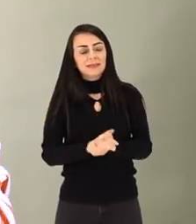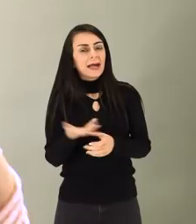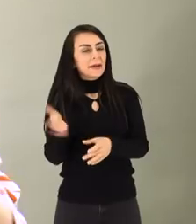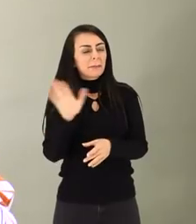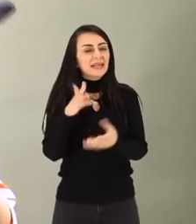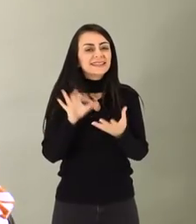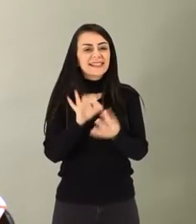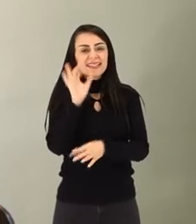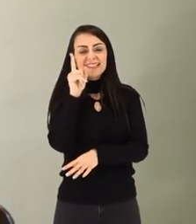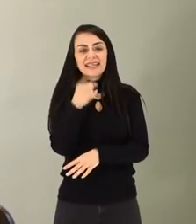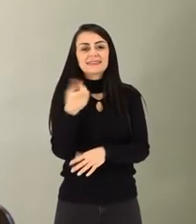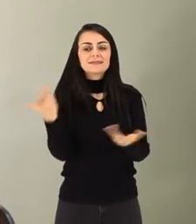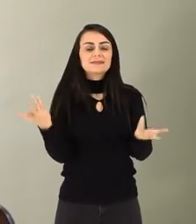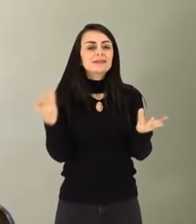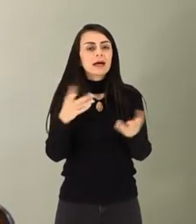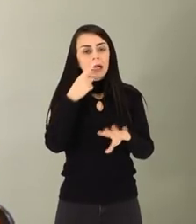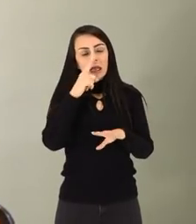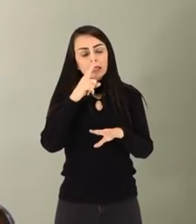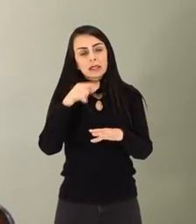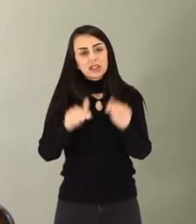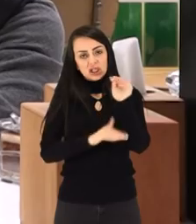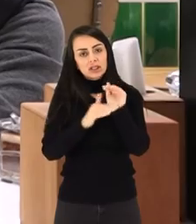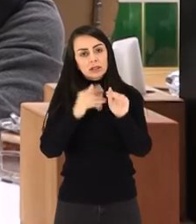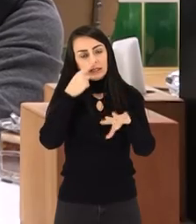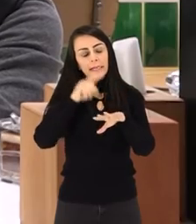başkaları, başka birileri olduğuna inanıyorum, evet.